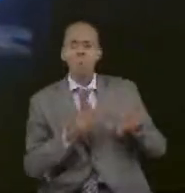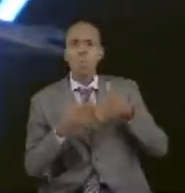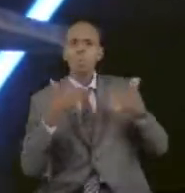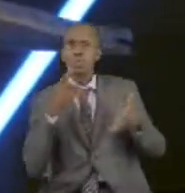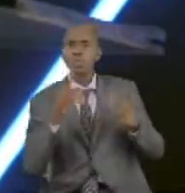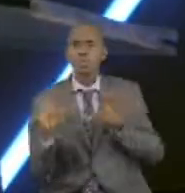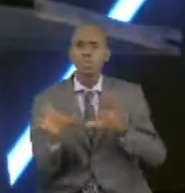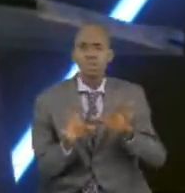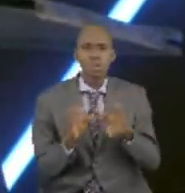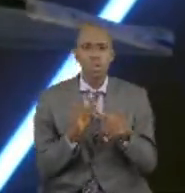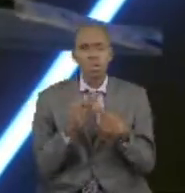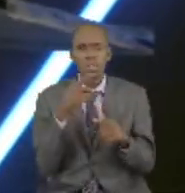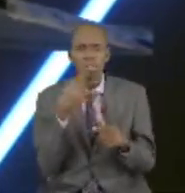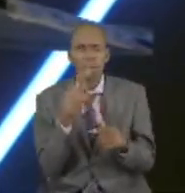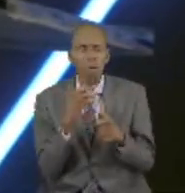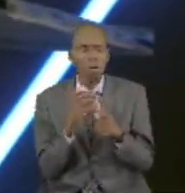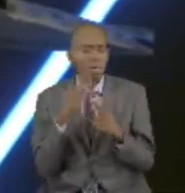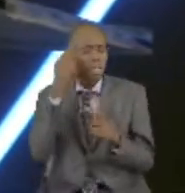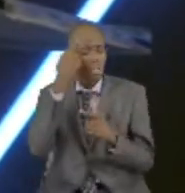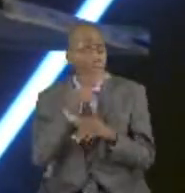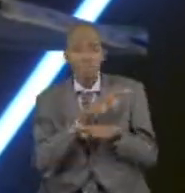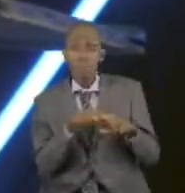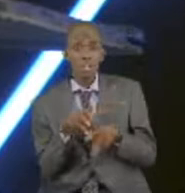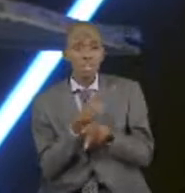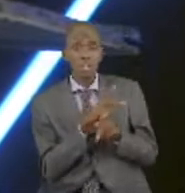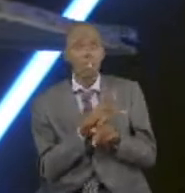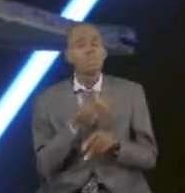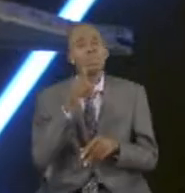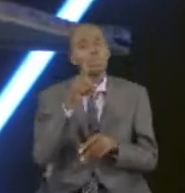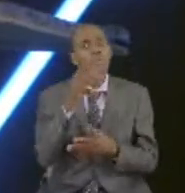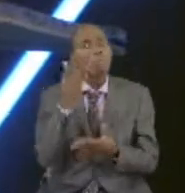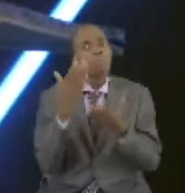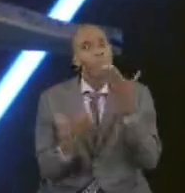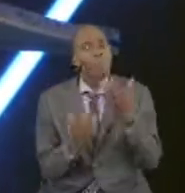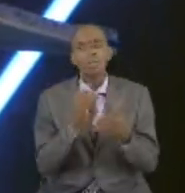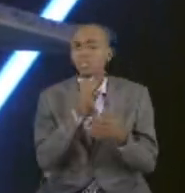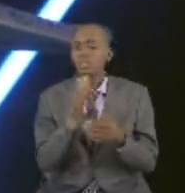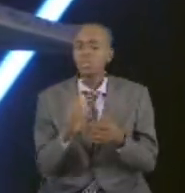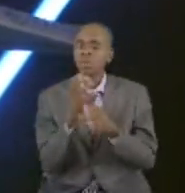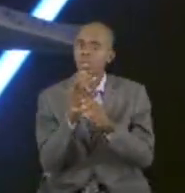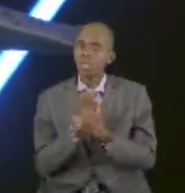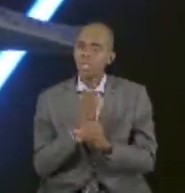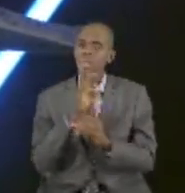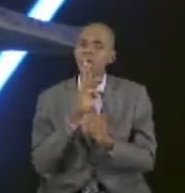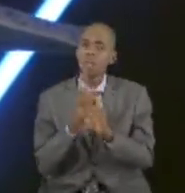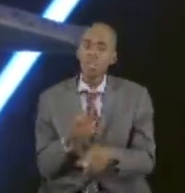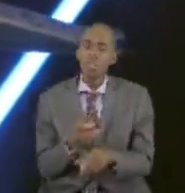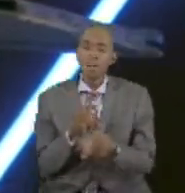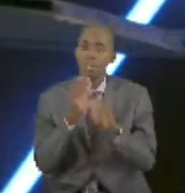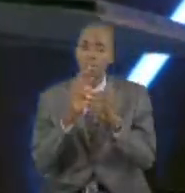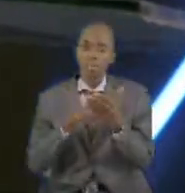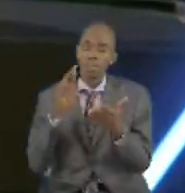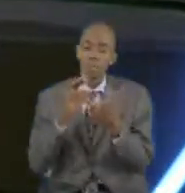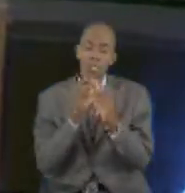ceux qui t'ont devancé pensent ce qu'ils disaient tu peux ne pas être récompensés lorsque tu seras